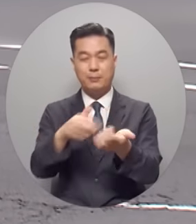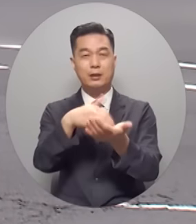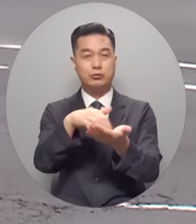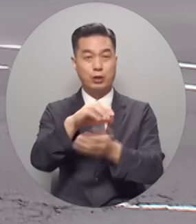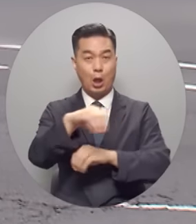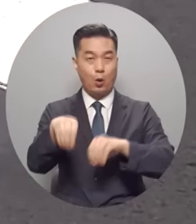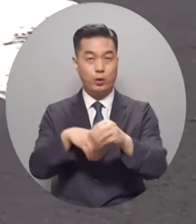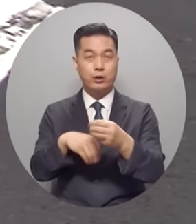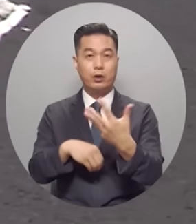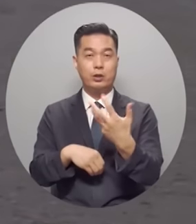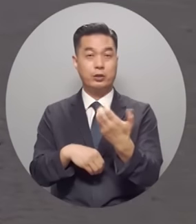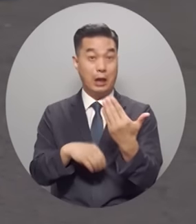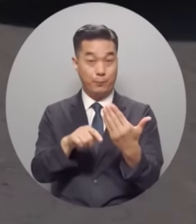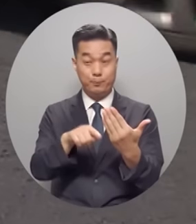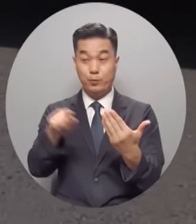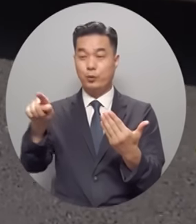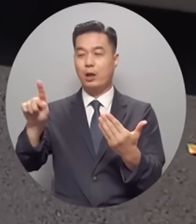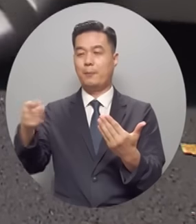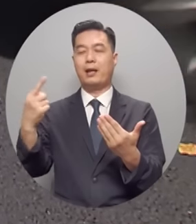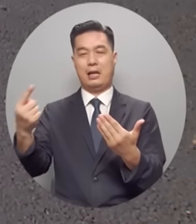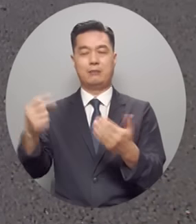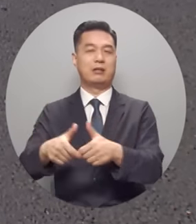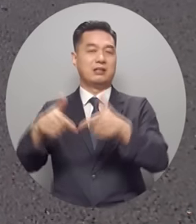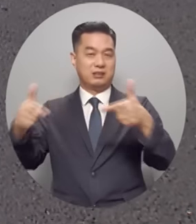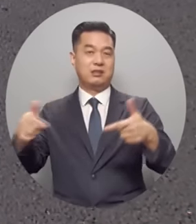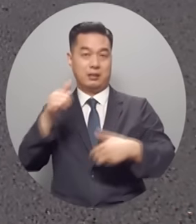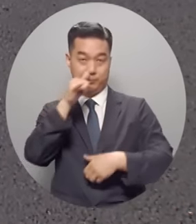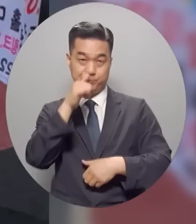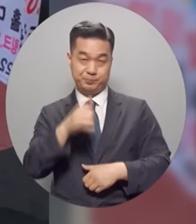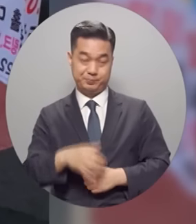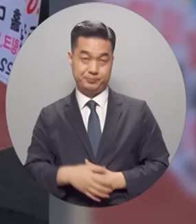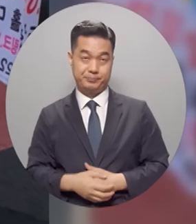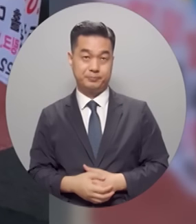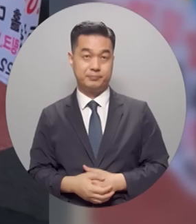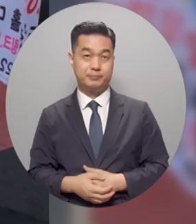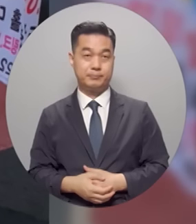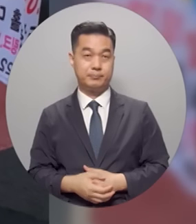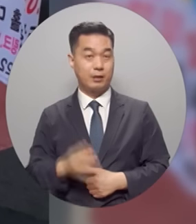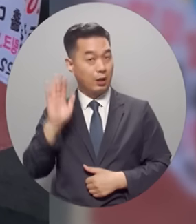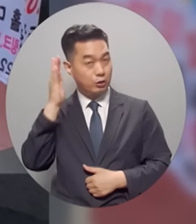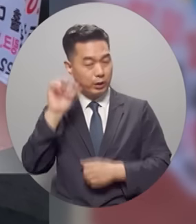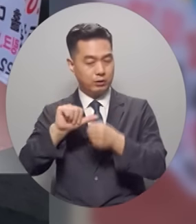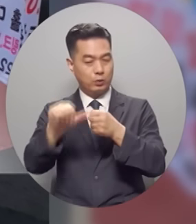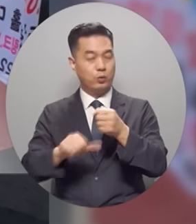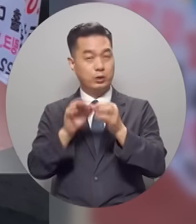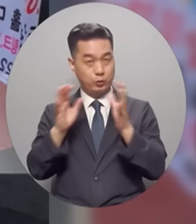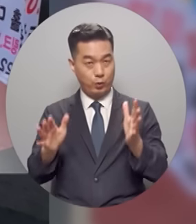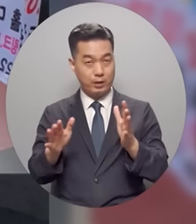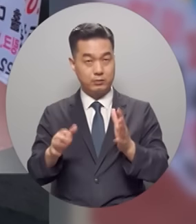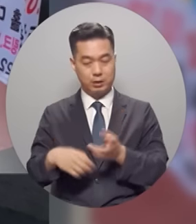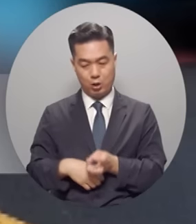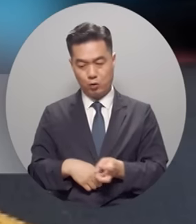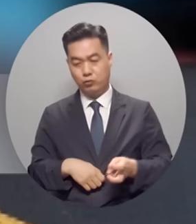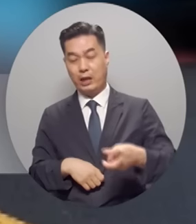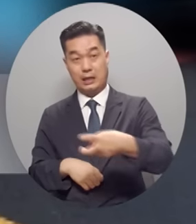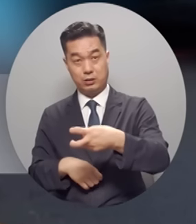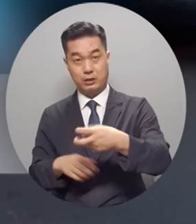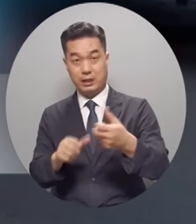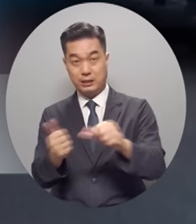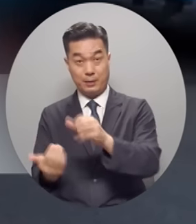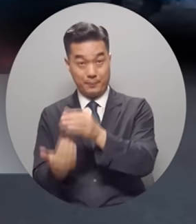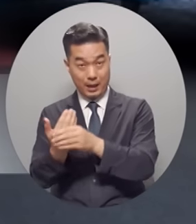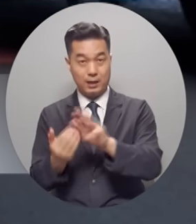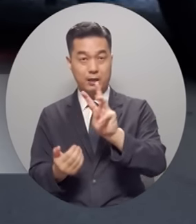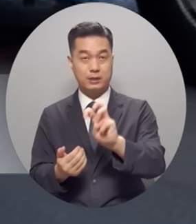오히려 89명에서 101명으로 증가했습니다. 또 최근 5년간 우회전 사망사고의